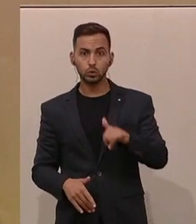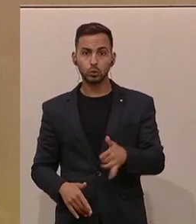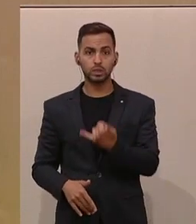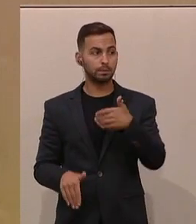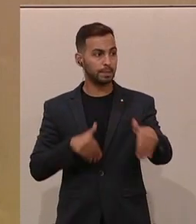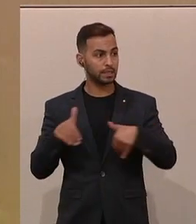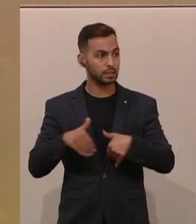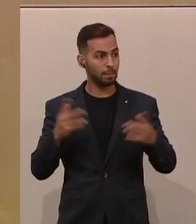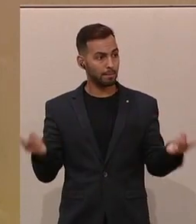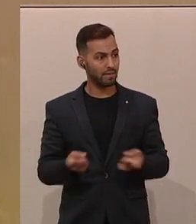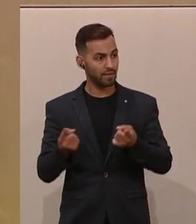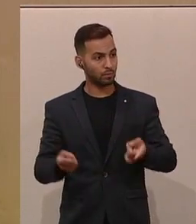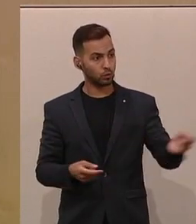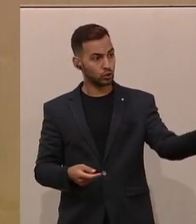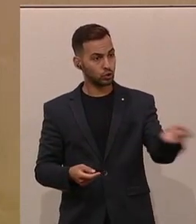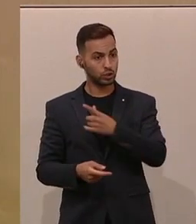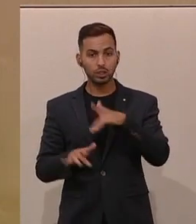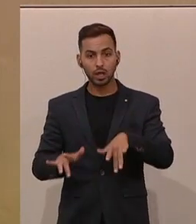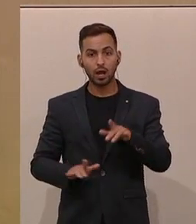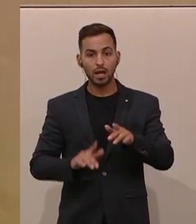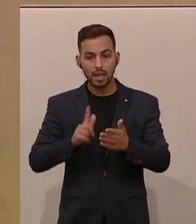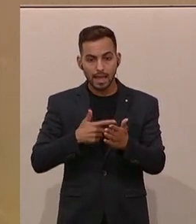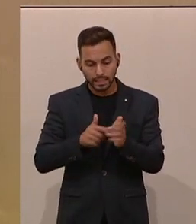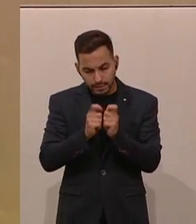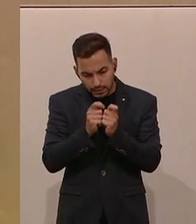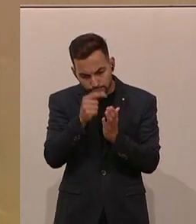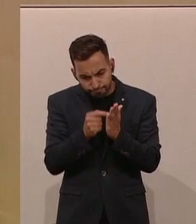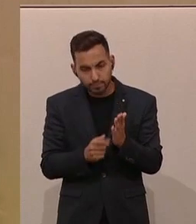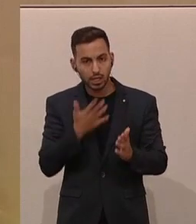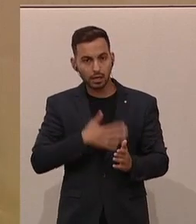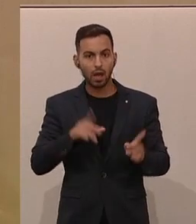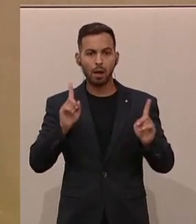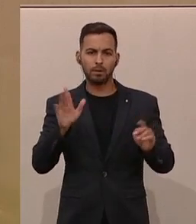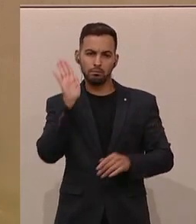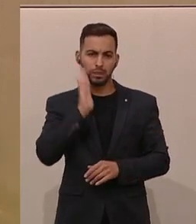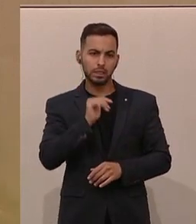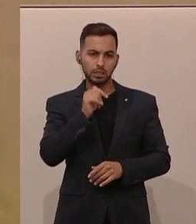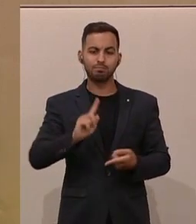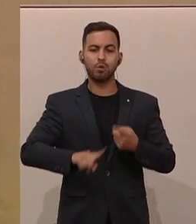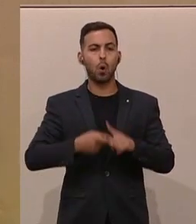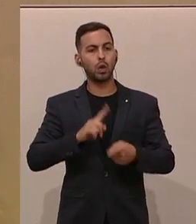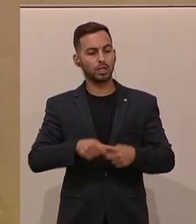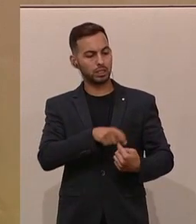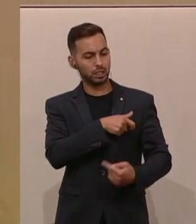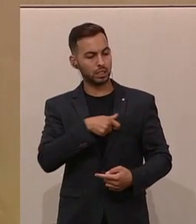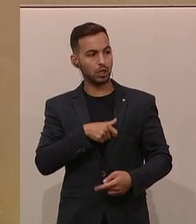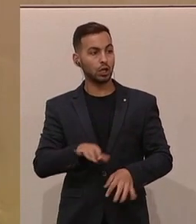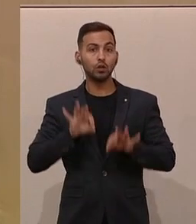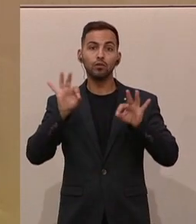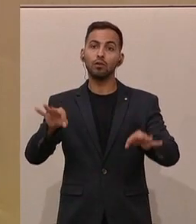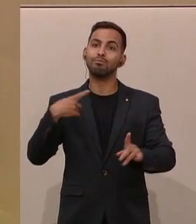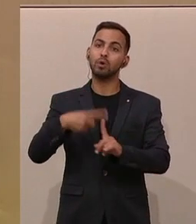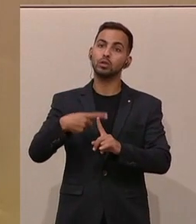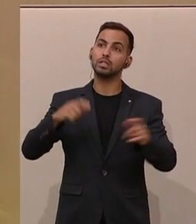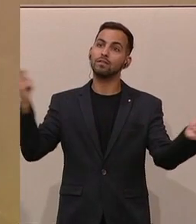Justizminister im Ministerium. Da sind Sie sicher gut aufgehoben. Diese Arbeit werden Sie sicher gut machen. Aber bezeichnen Sie sich bitte nicht als Politiker, die etwas Positives in diesem